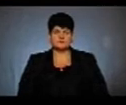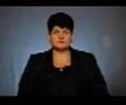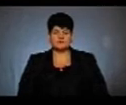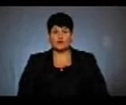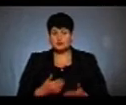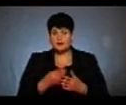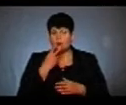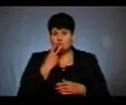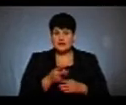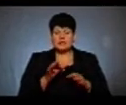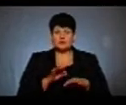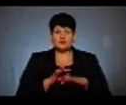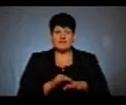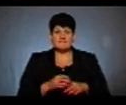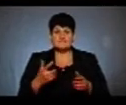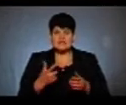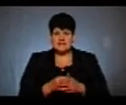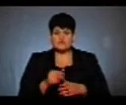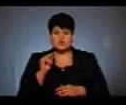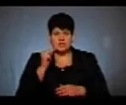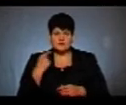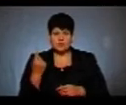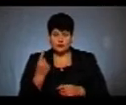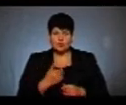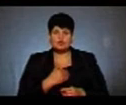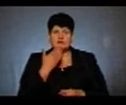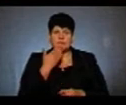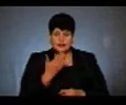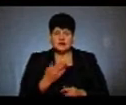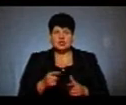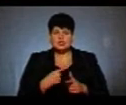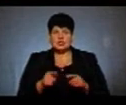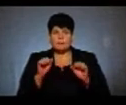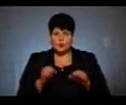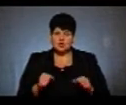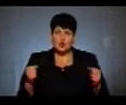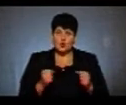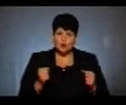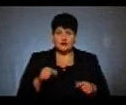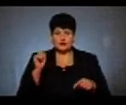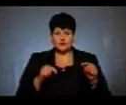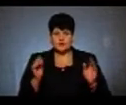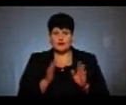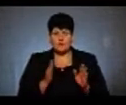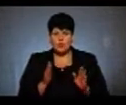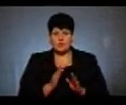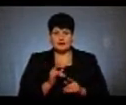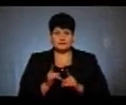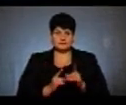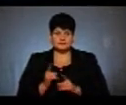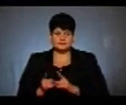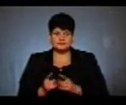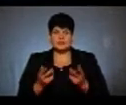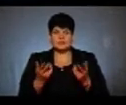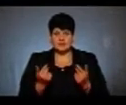Отже, ми побачили, як проходить вакцинація на Чернігівщині. Хочу вас запитати, чи може холодна чи дощова погода нівелювати дію вакцини? Так,